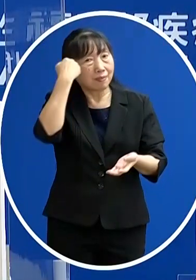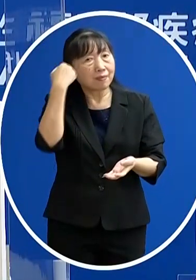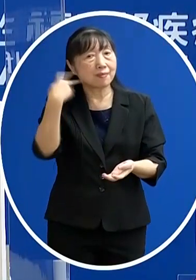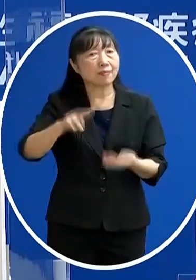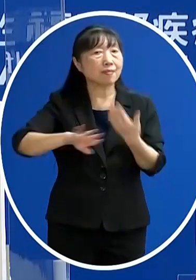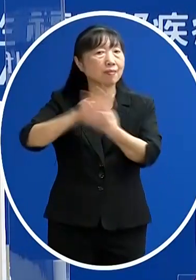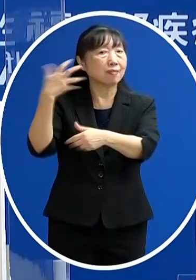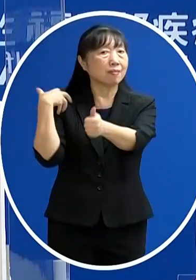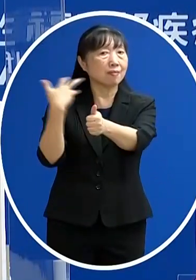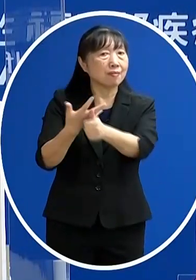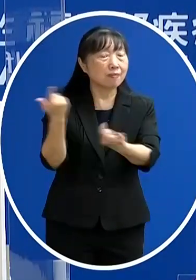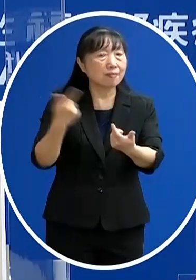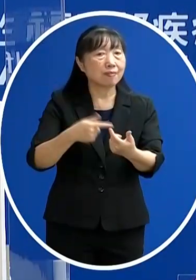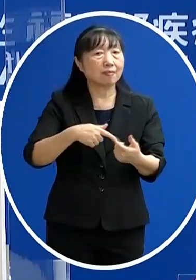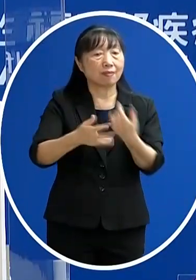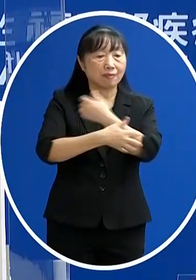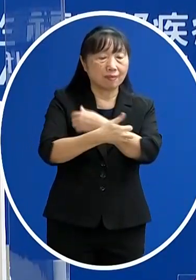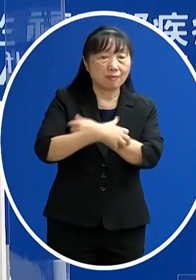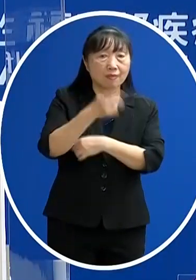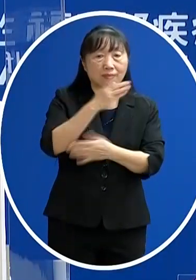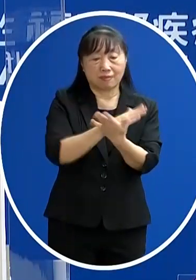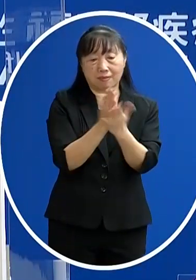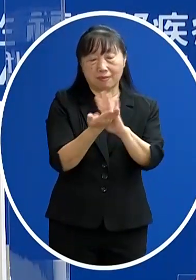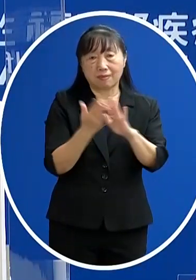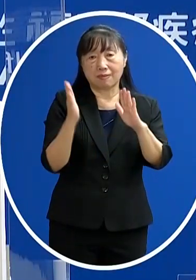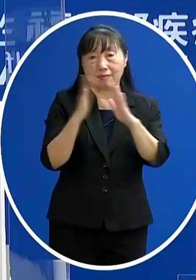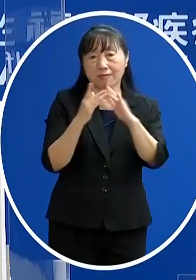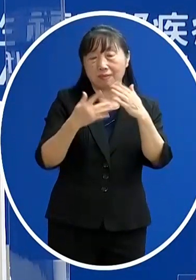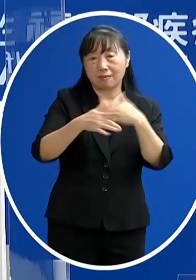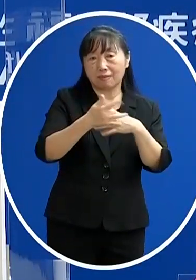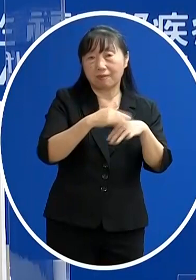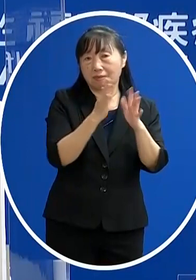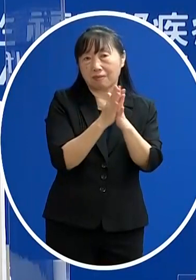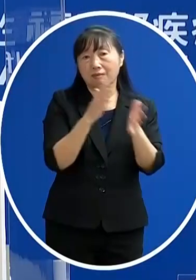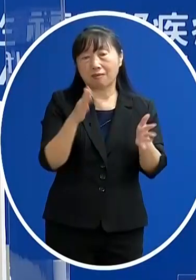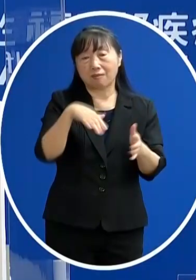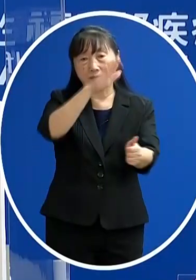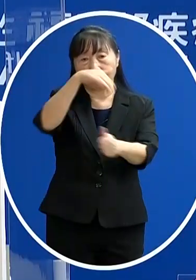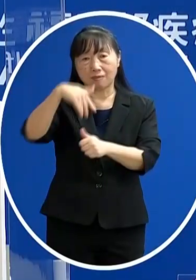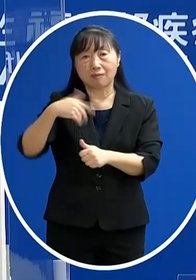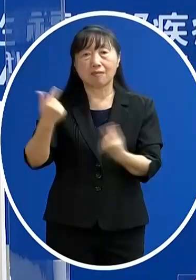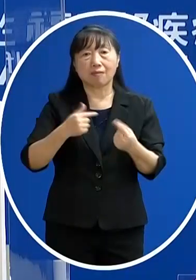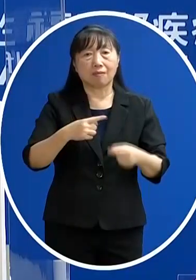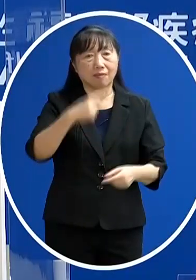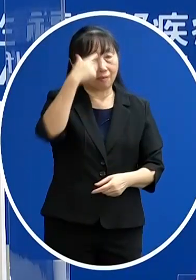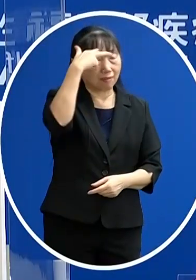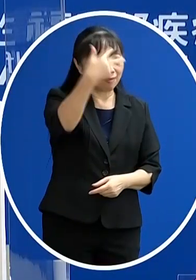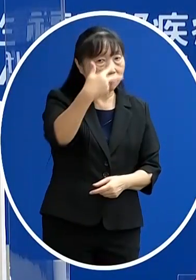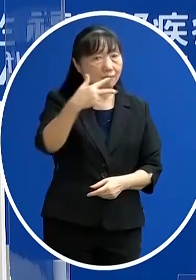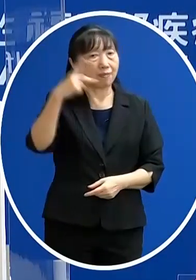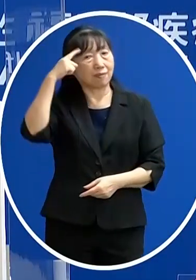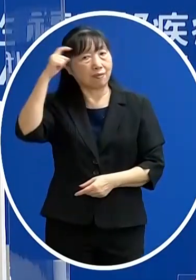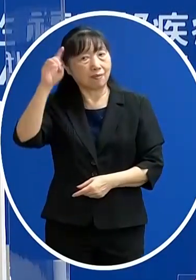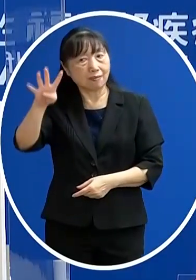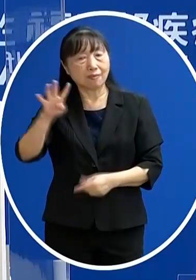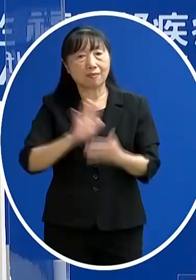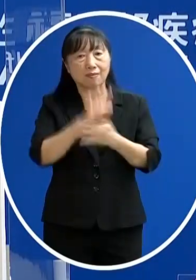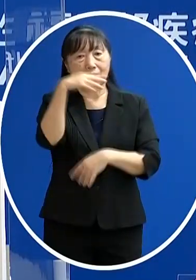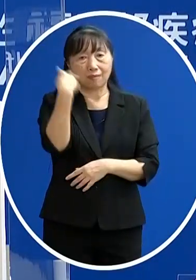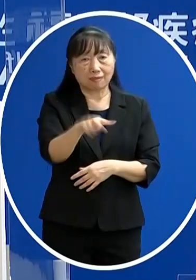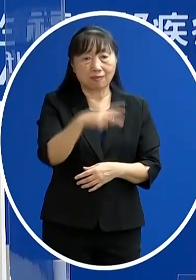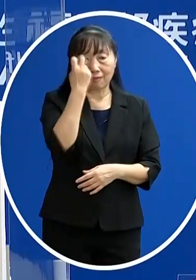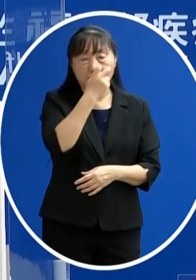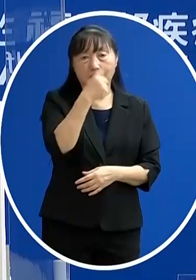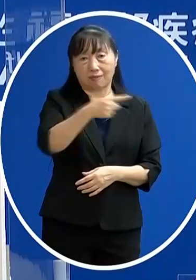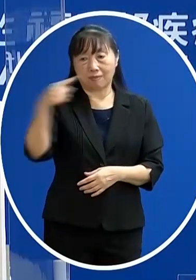工、住院病人、陪病家属裁检，然后预计第7天、第14天后再执行一次。